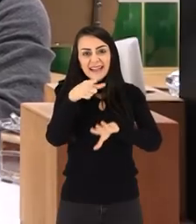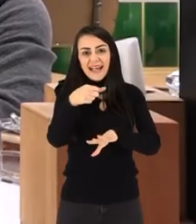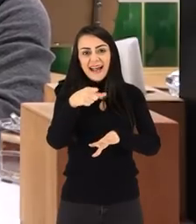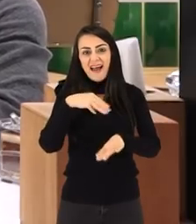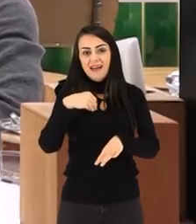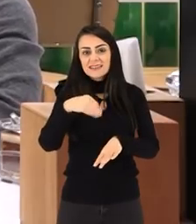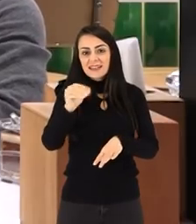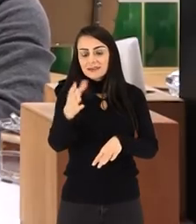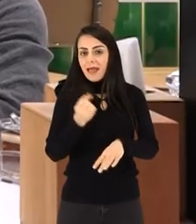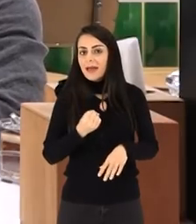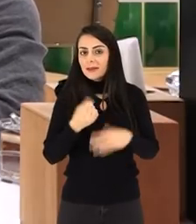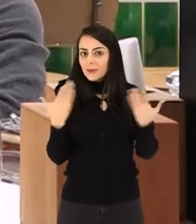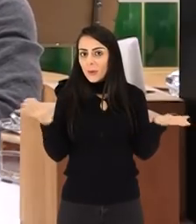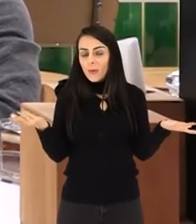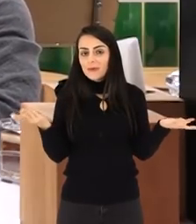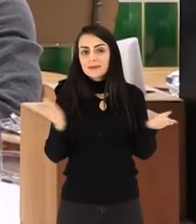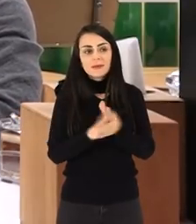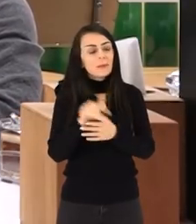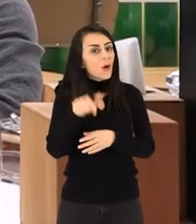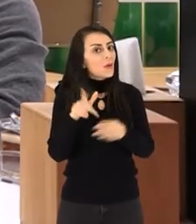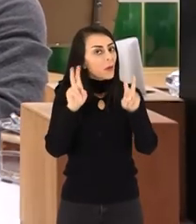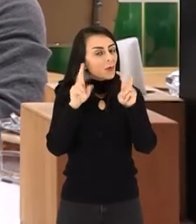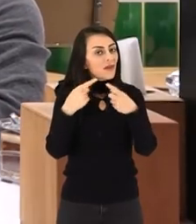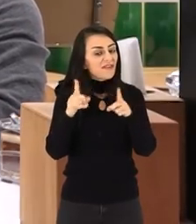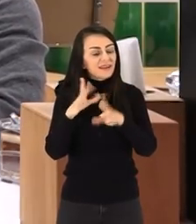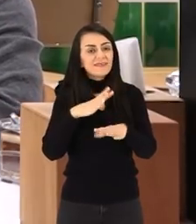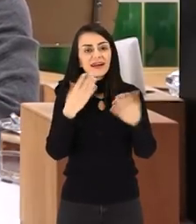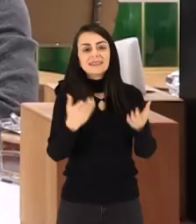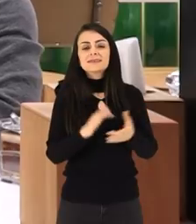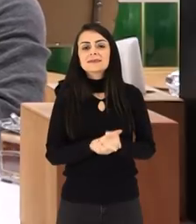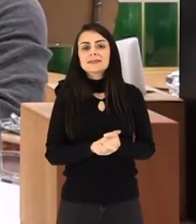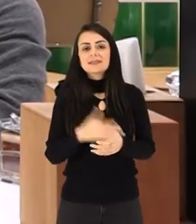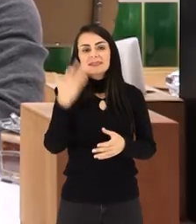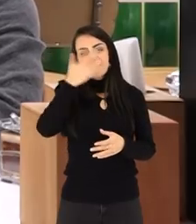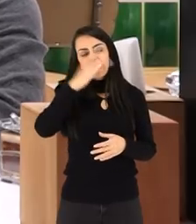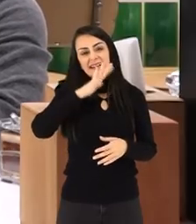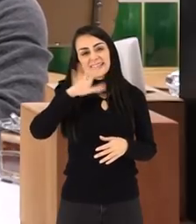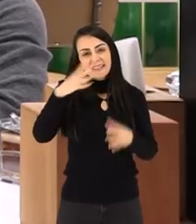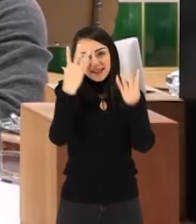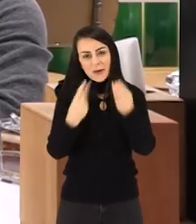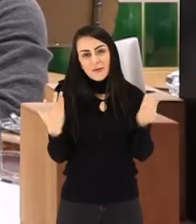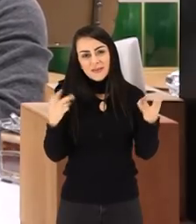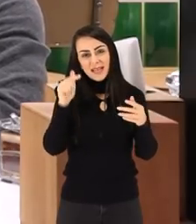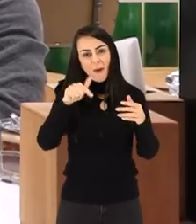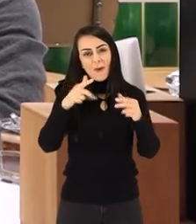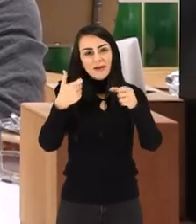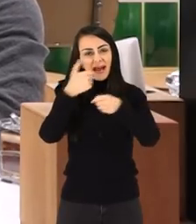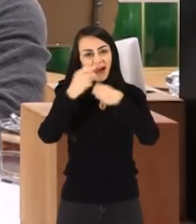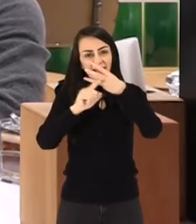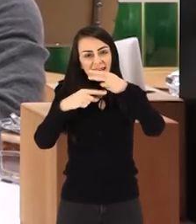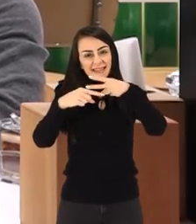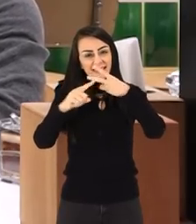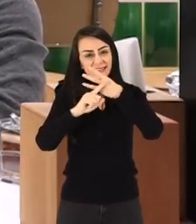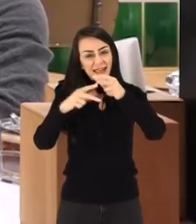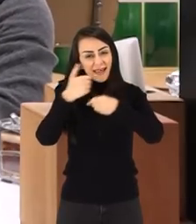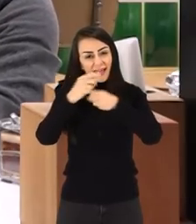Bir şey olabilir. Tabii, paraya tabii. Bak ya. Şeyler. Taksa kafaya mesela, o şimdi Karadeniz'de olsa oraya imar da getirtir.